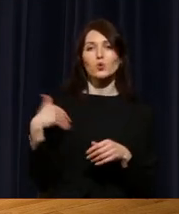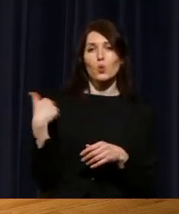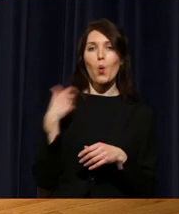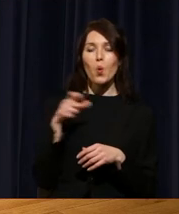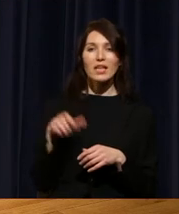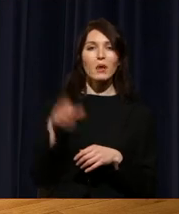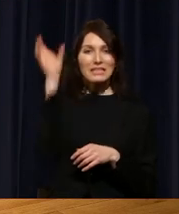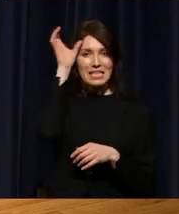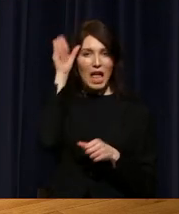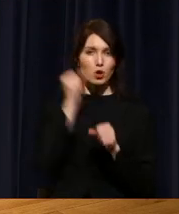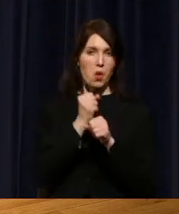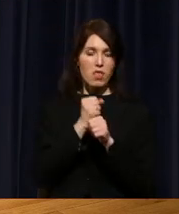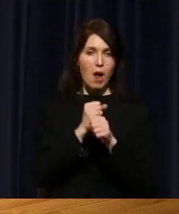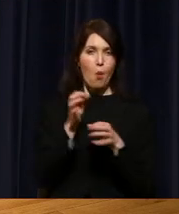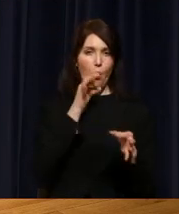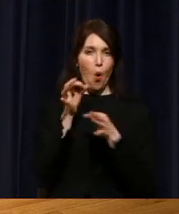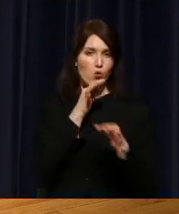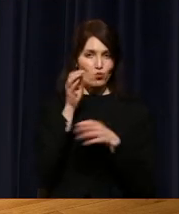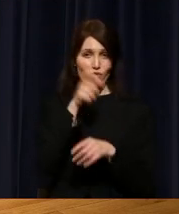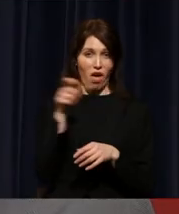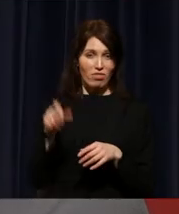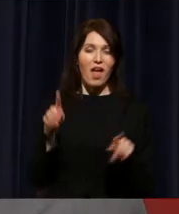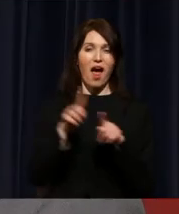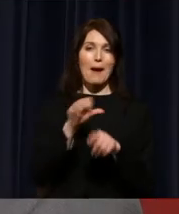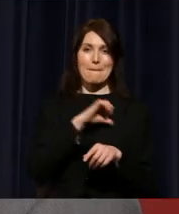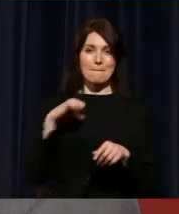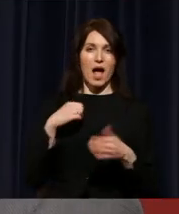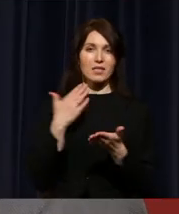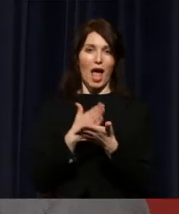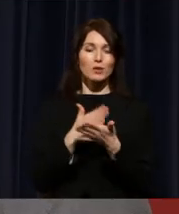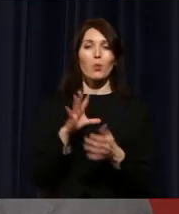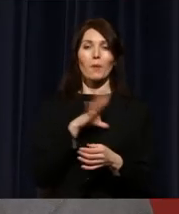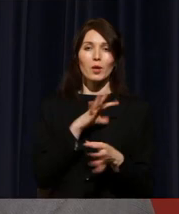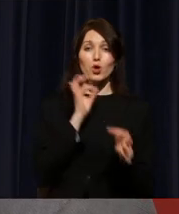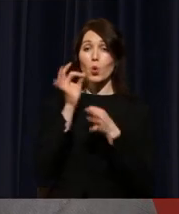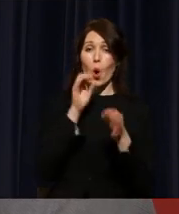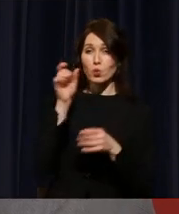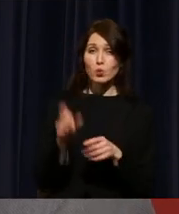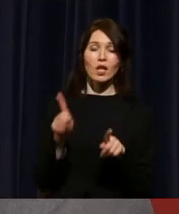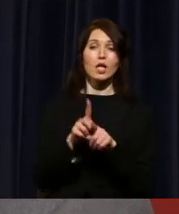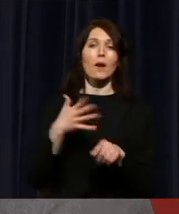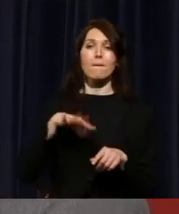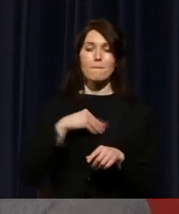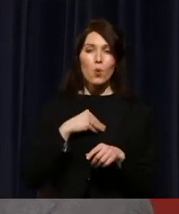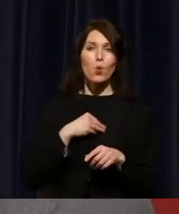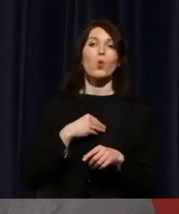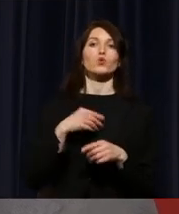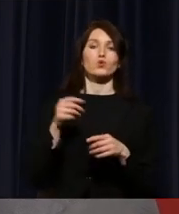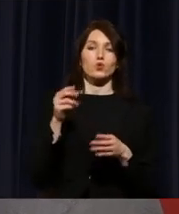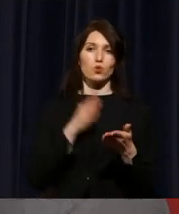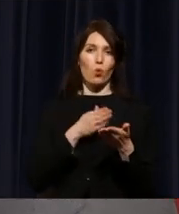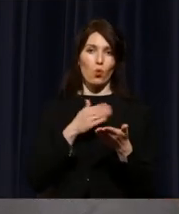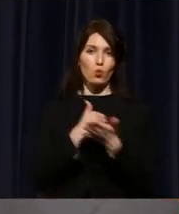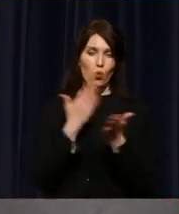skolnieku zinātnisko darbu konsultanti. Arī pats es esmu bijis konsultants un mūsu katedrā, mūsu laboratorijā